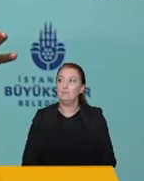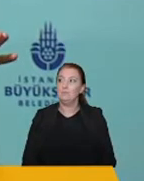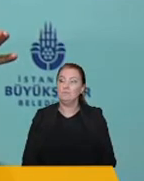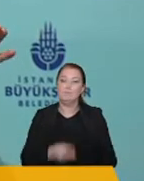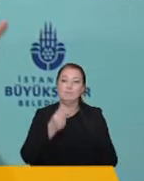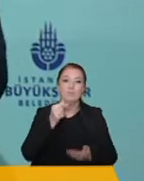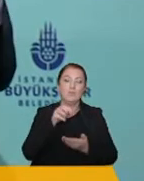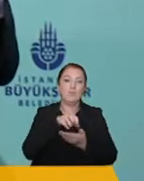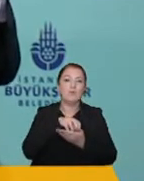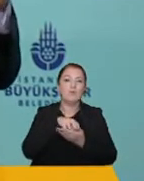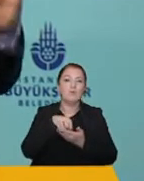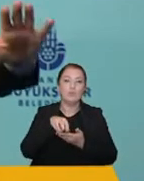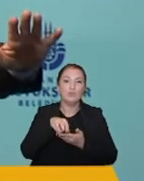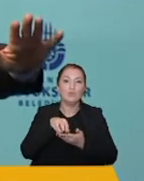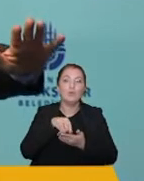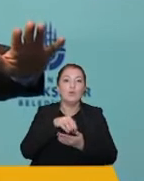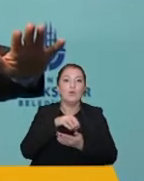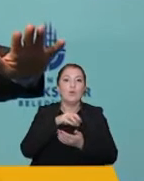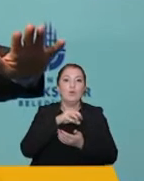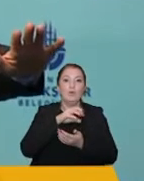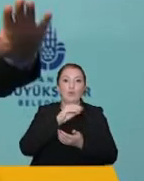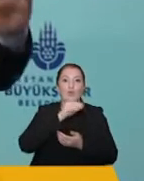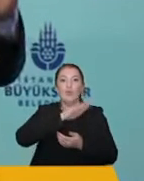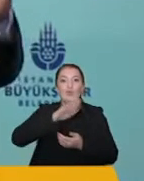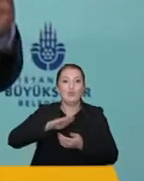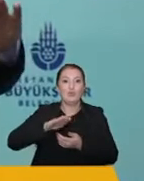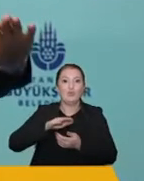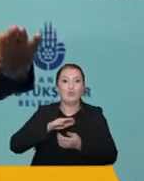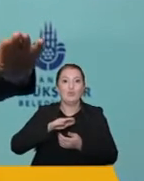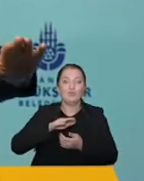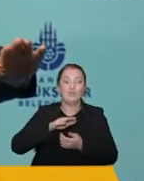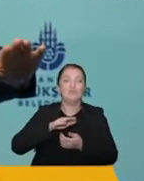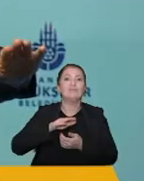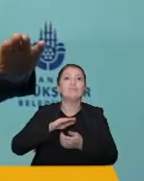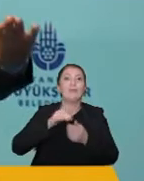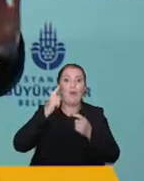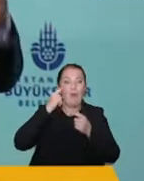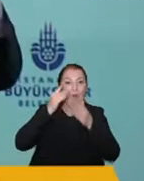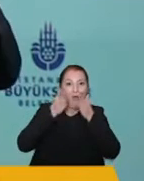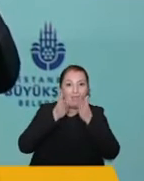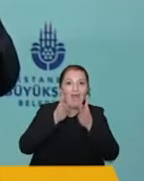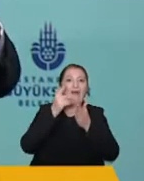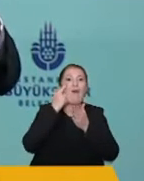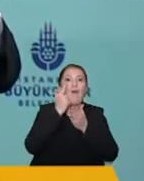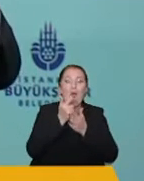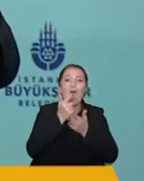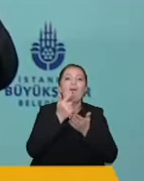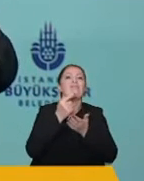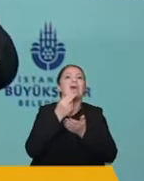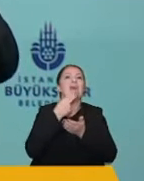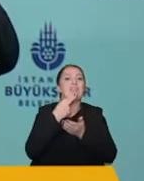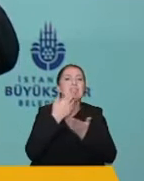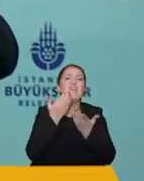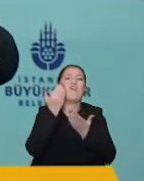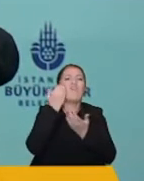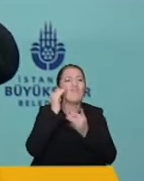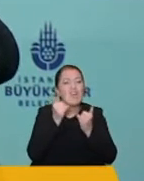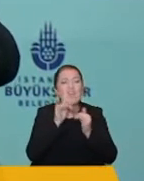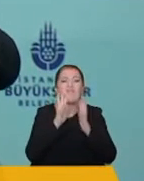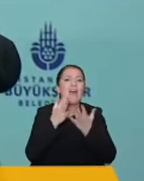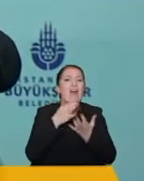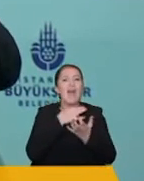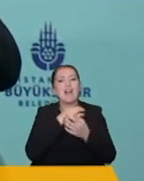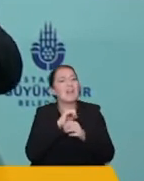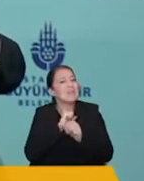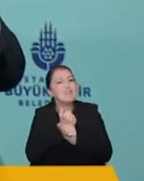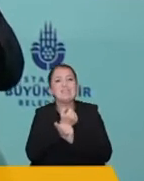Bütçenin çocuk odaklı, kadın odaklı, fakir veyahut da dar